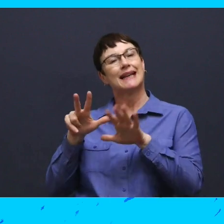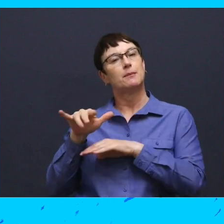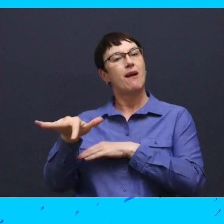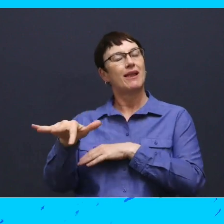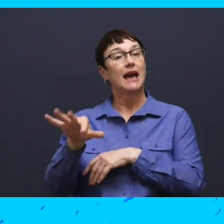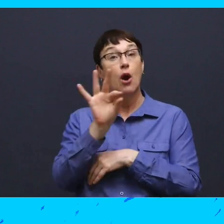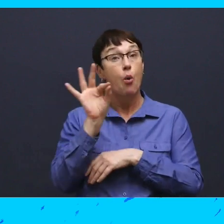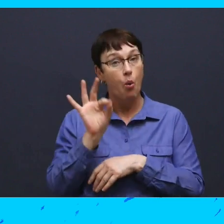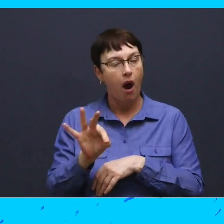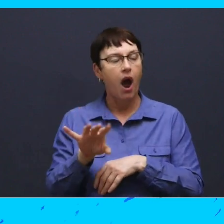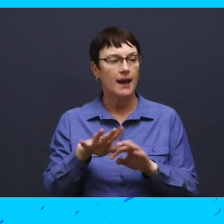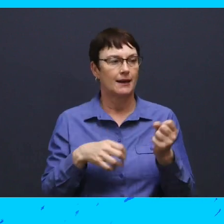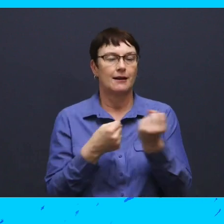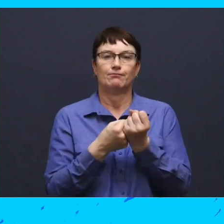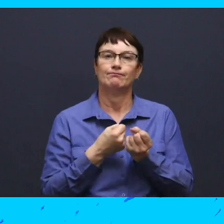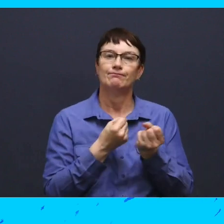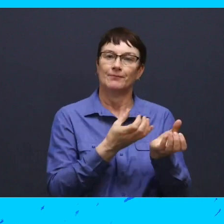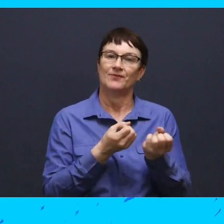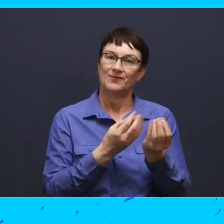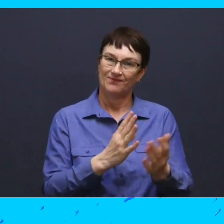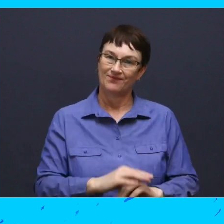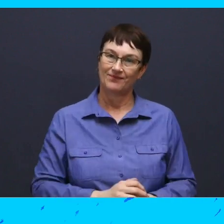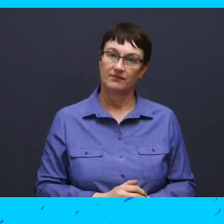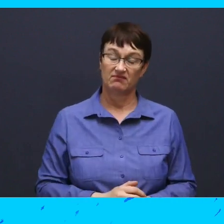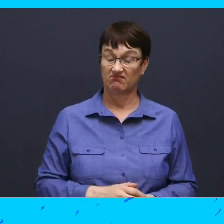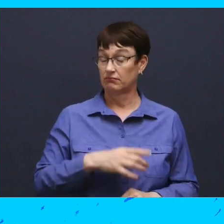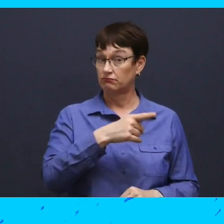pourrions réduire